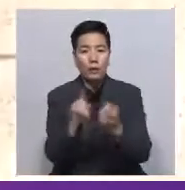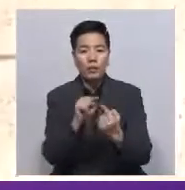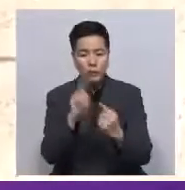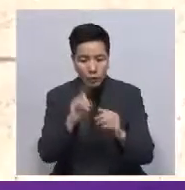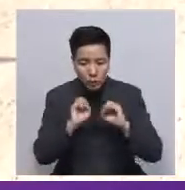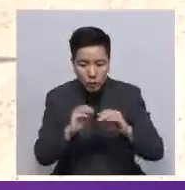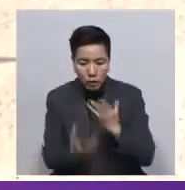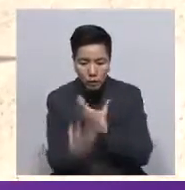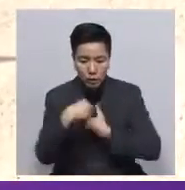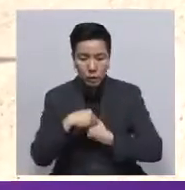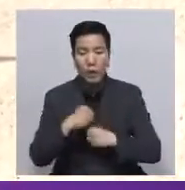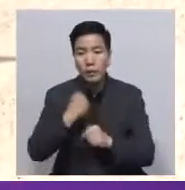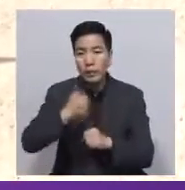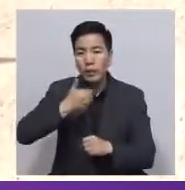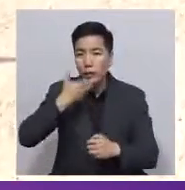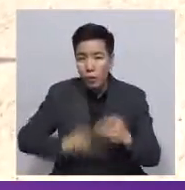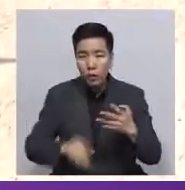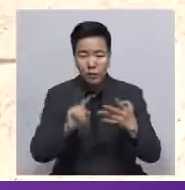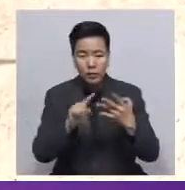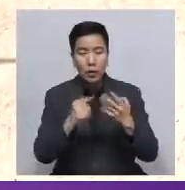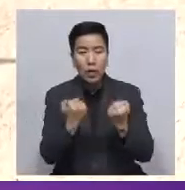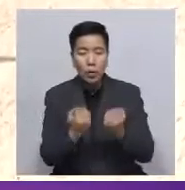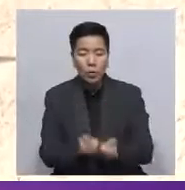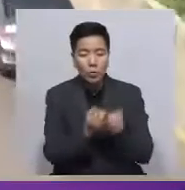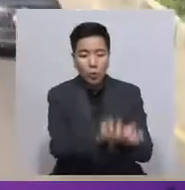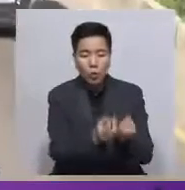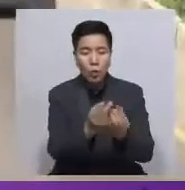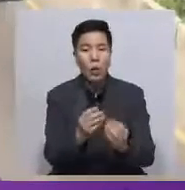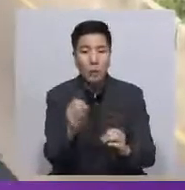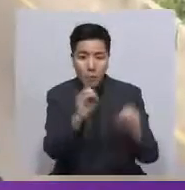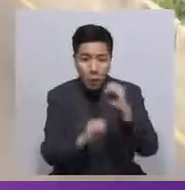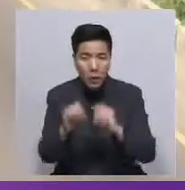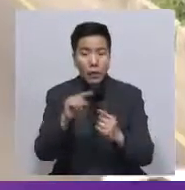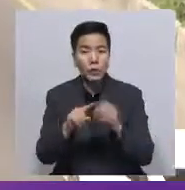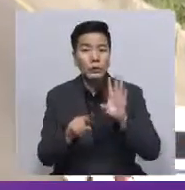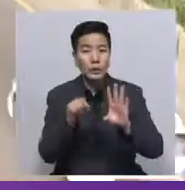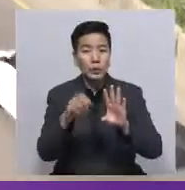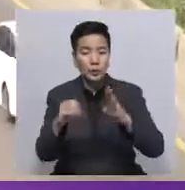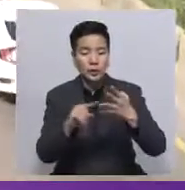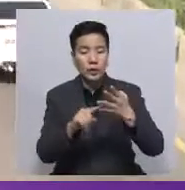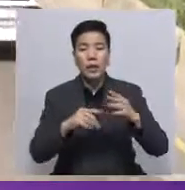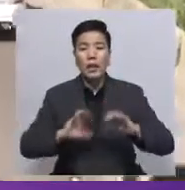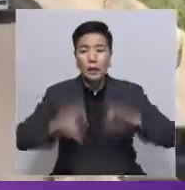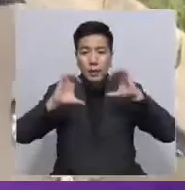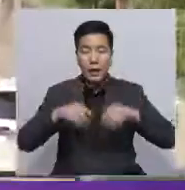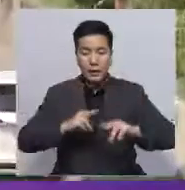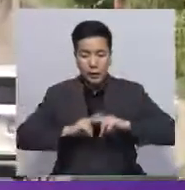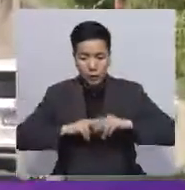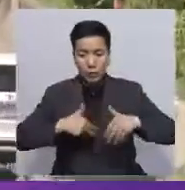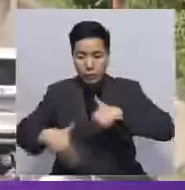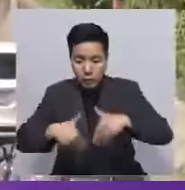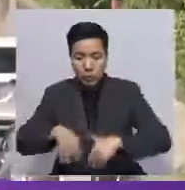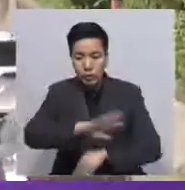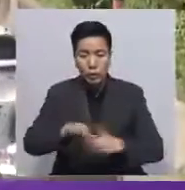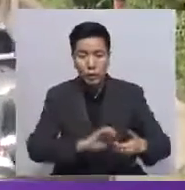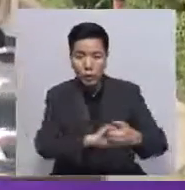ความปลอดภัยทางถนนอย่างยั่งยืนการขนส่งทางถนนด้วยความปลอดภัย 4.0และประชารัฐเพื่อถนนปลอดภัยพร้อมจะพิ